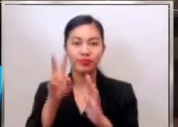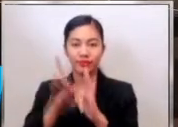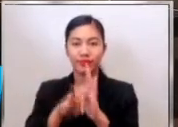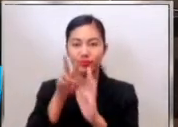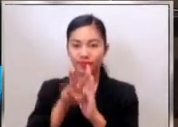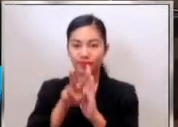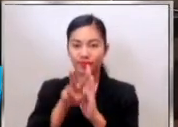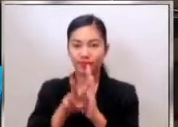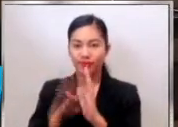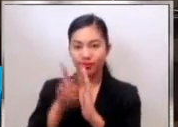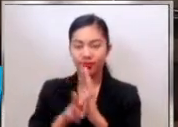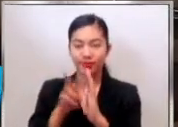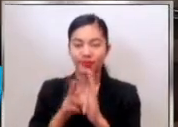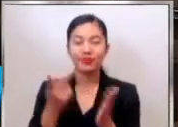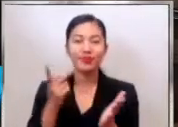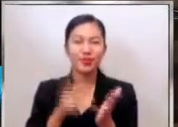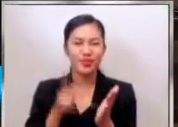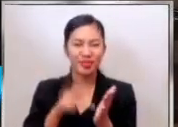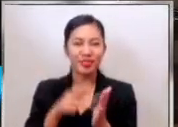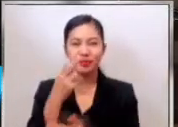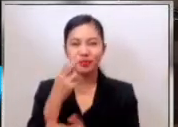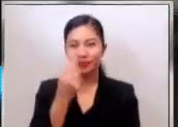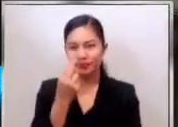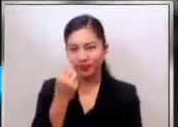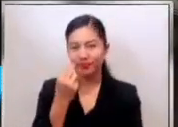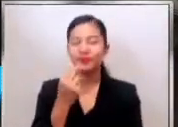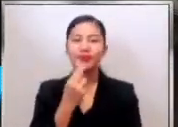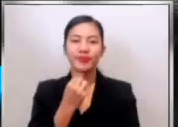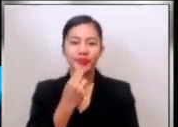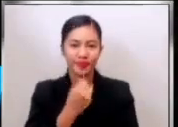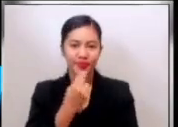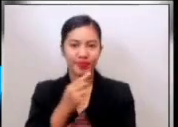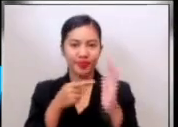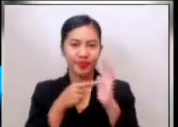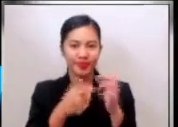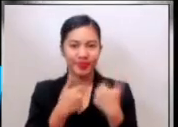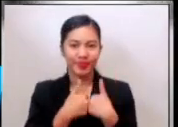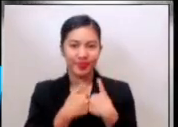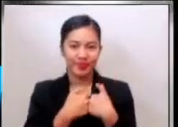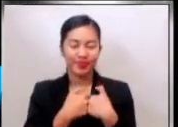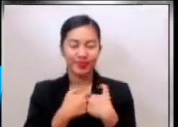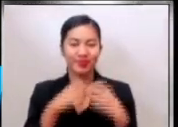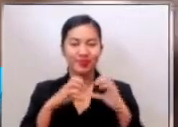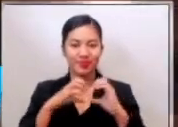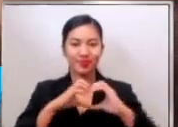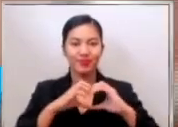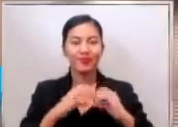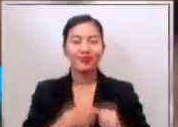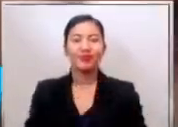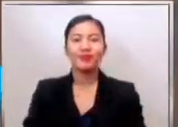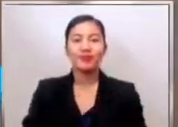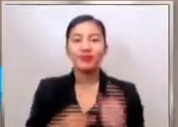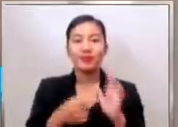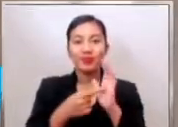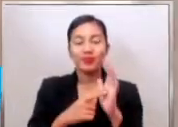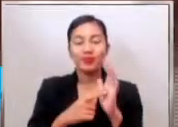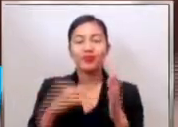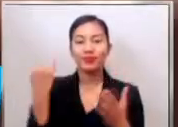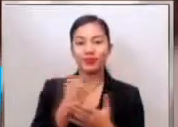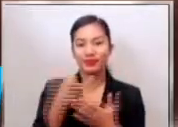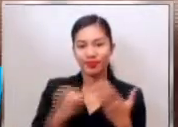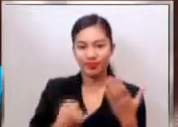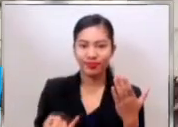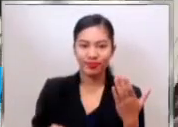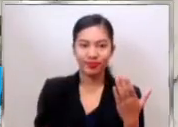ang portrayal ni Carla at Tom bilang lovers. Ipinamala si Tom ang kanyang kakayahang gumuhit na isa rin nagpa-stand out sa